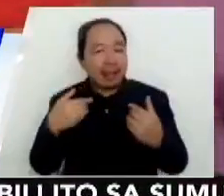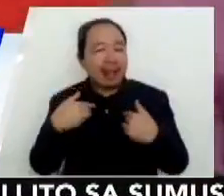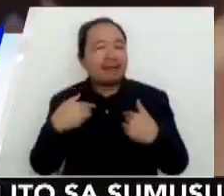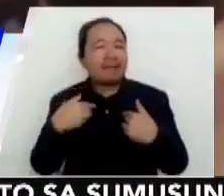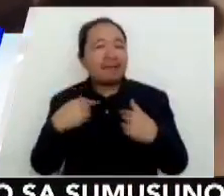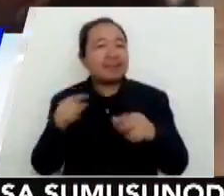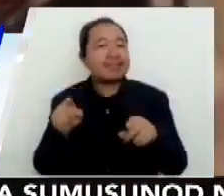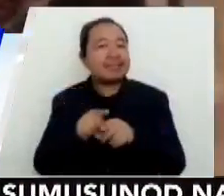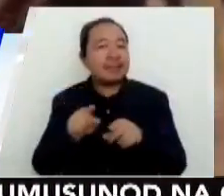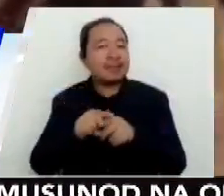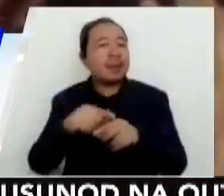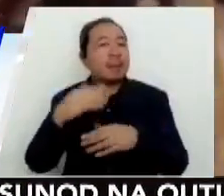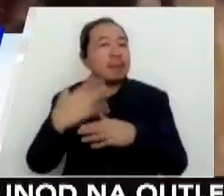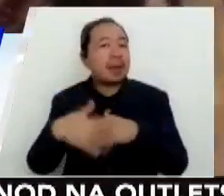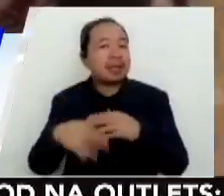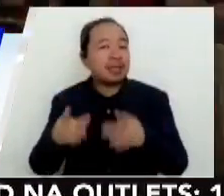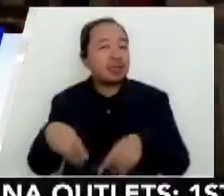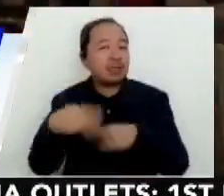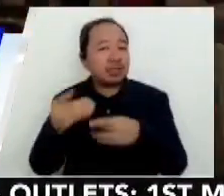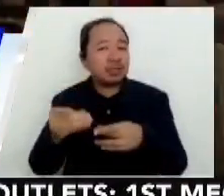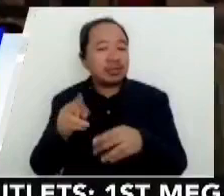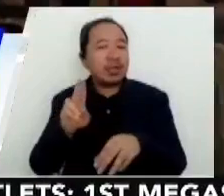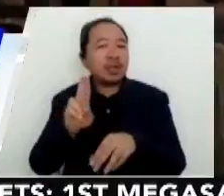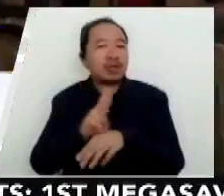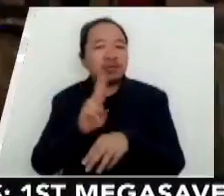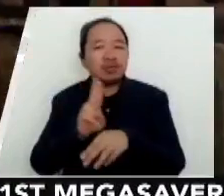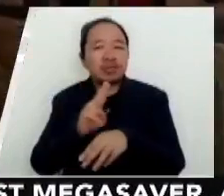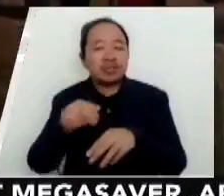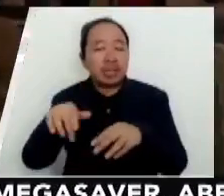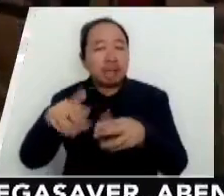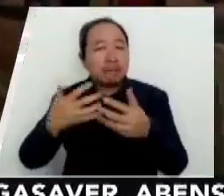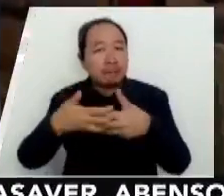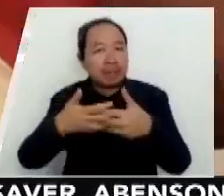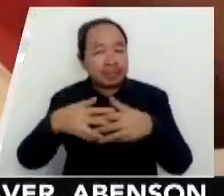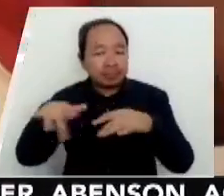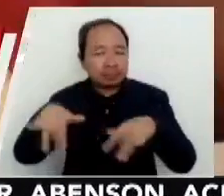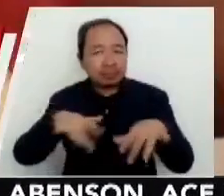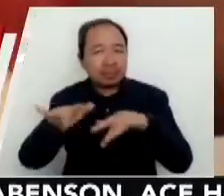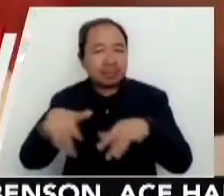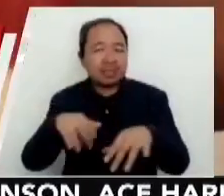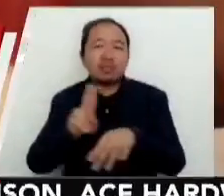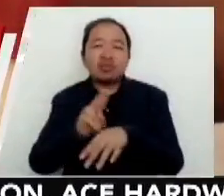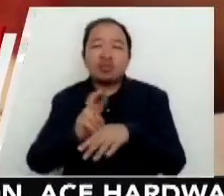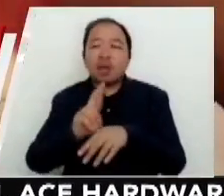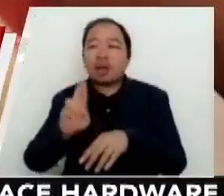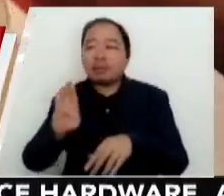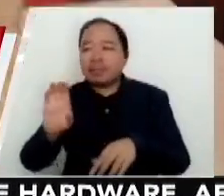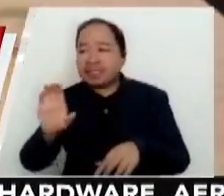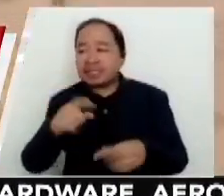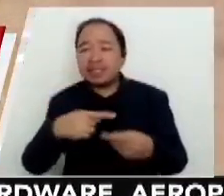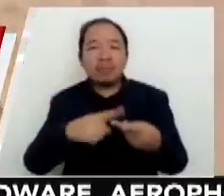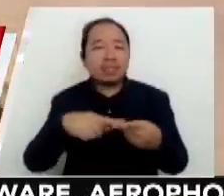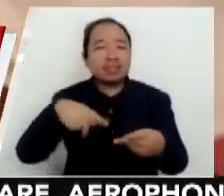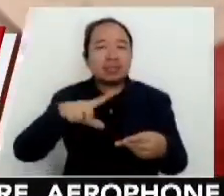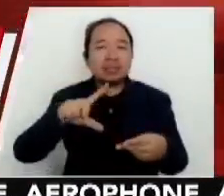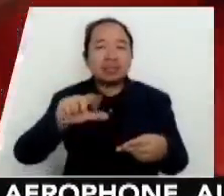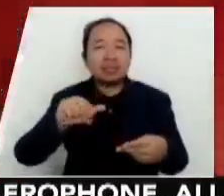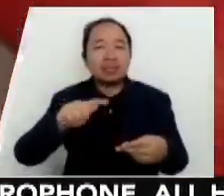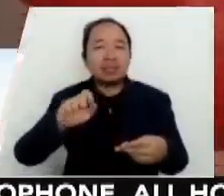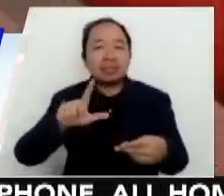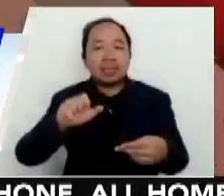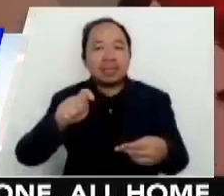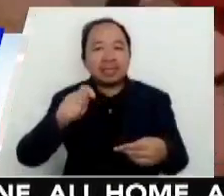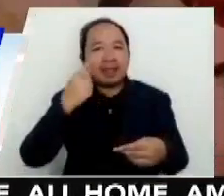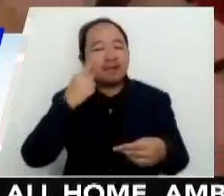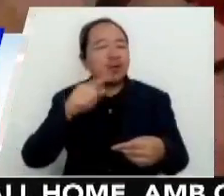ang mobile apheresis machine. Ang kinukuha po ay red blood cell and platelet. Ito po ay targeted sa mga specific needs ng